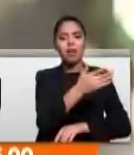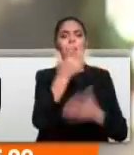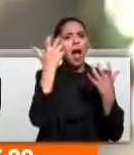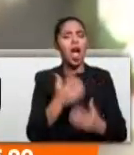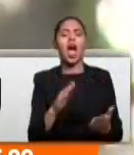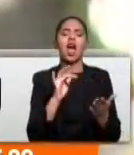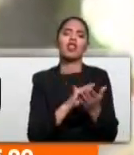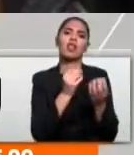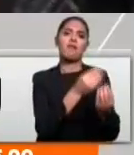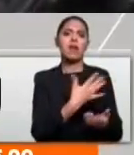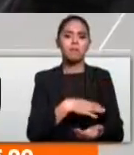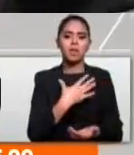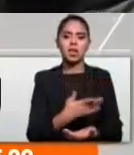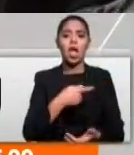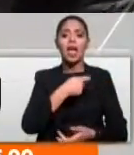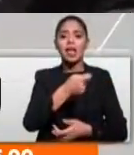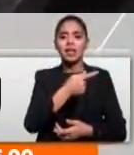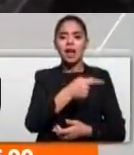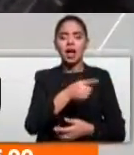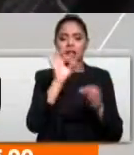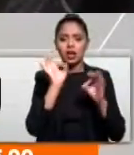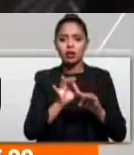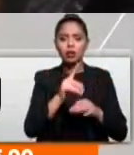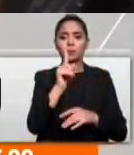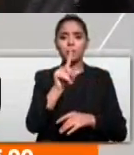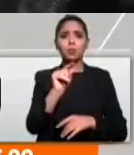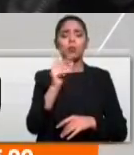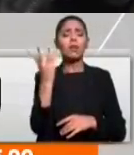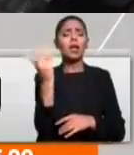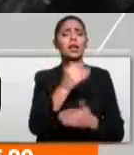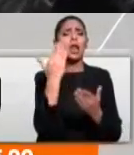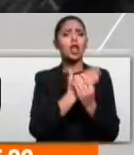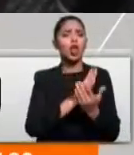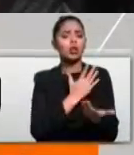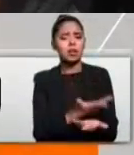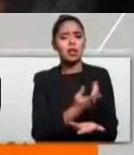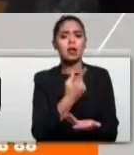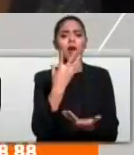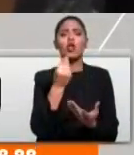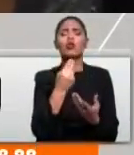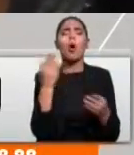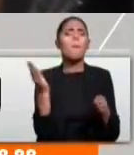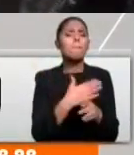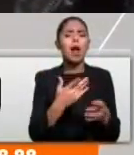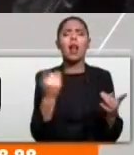ağır cezayı alması. Katilin zaten bir 11 tane dosyası var. Bir tanesi mala zarar